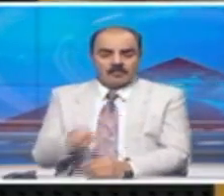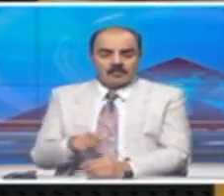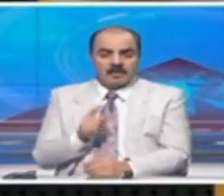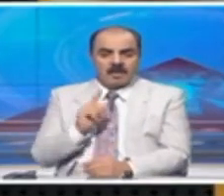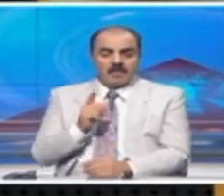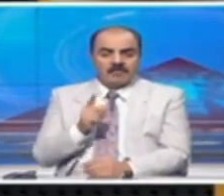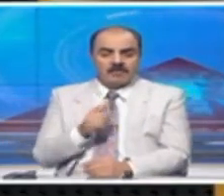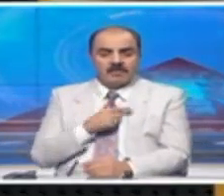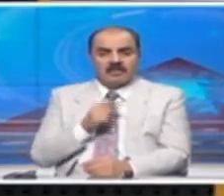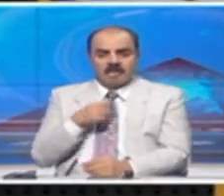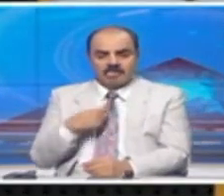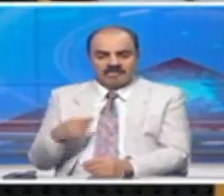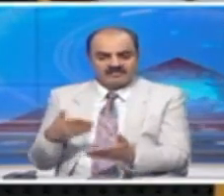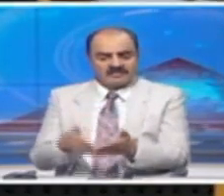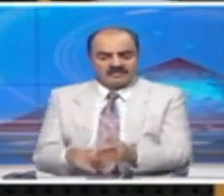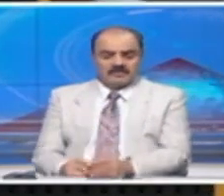1,811 حكم جناية،